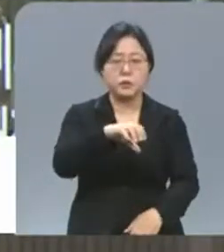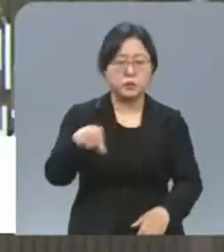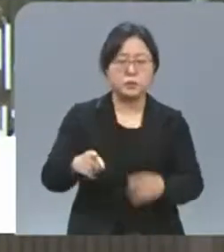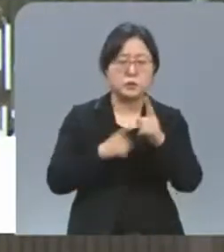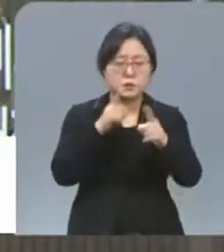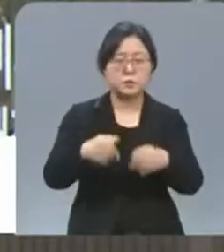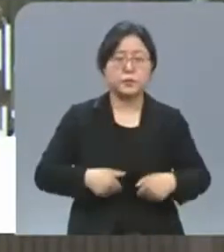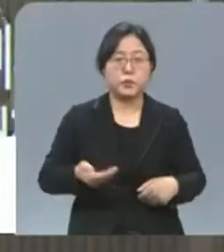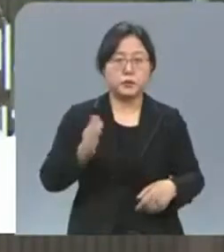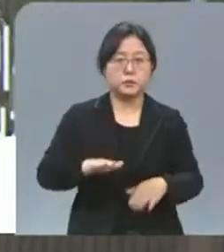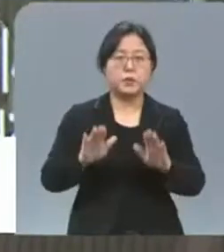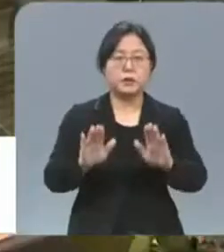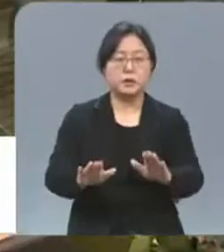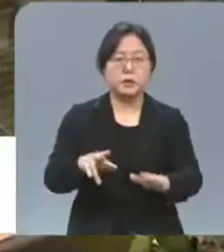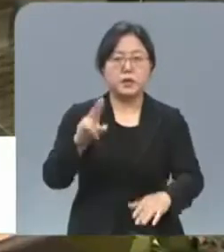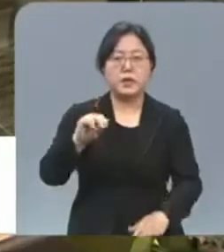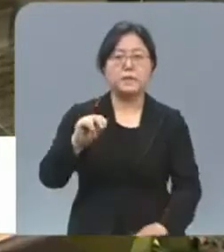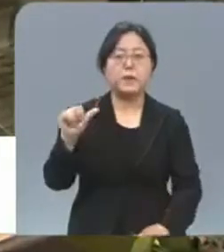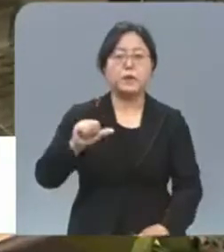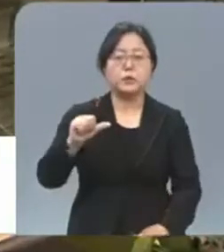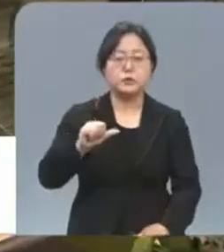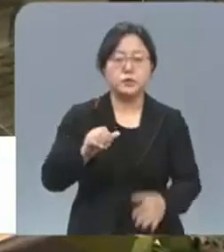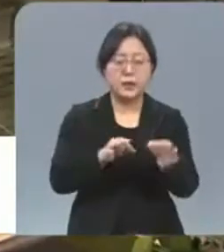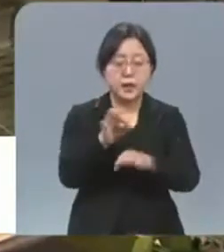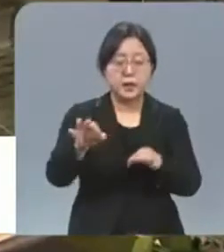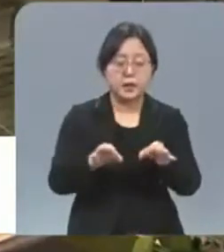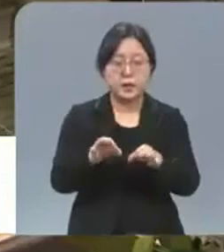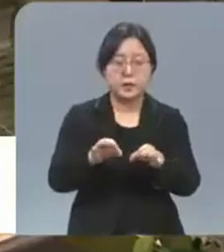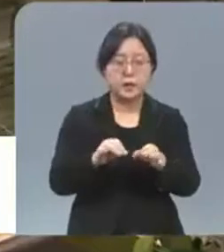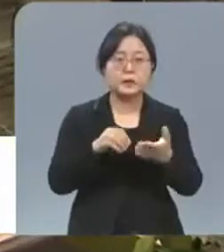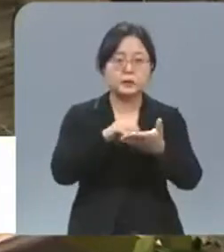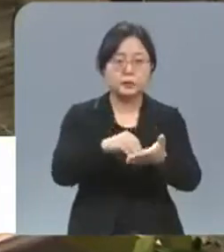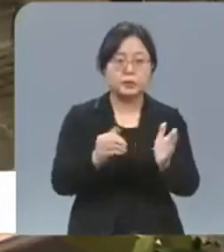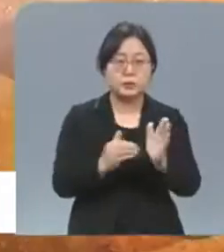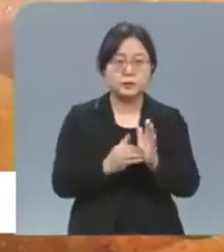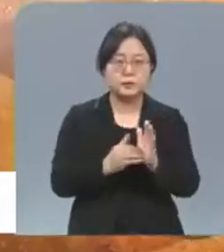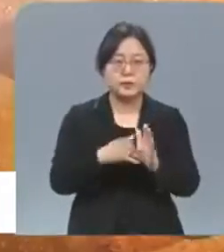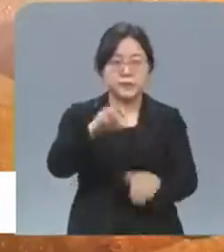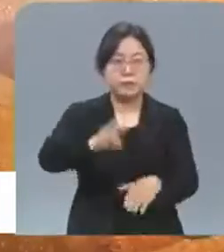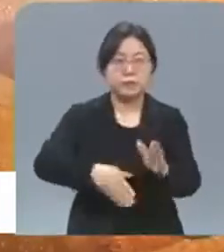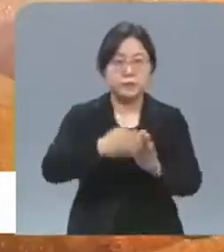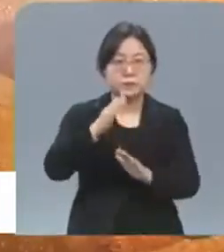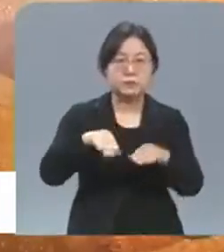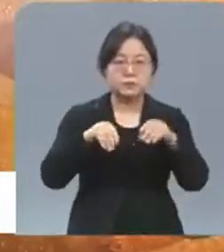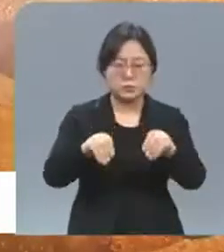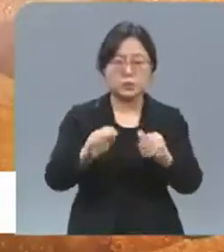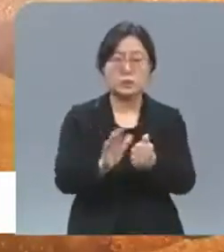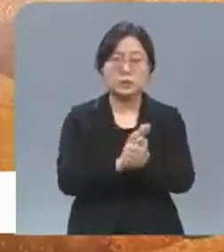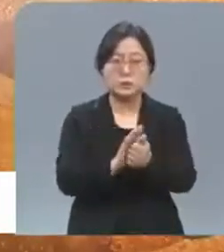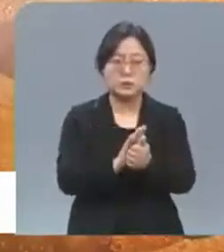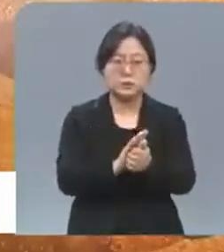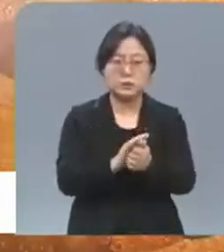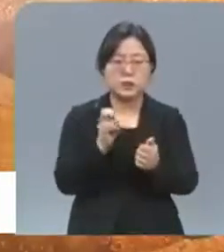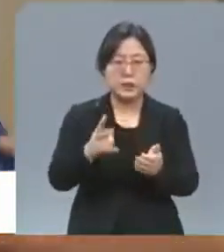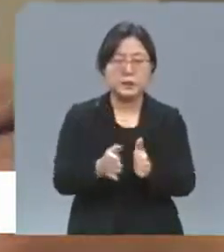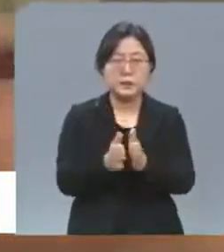해야 하지만 현재는 2만 5천여 곳에 불과한 상황. 광주시는 중단된 혜택 재개를